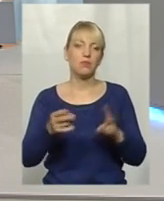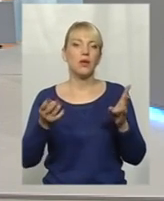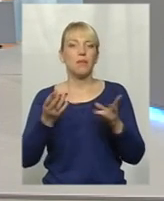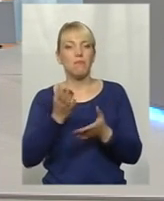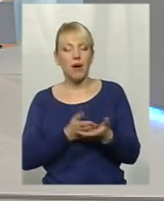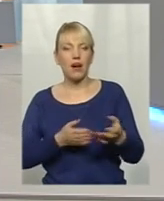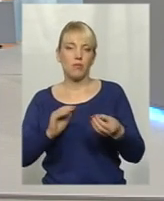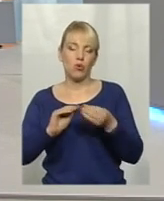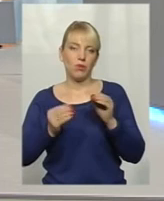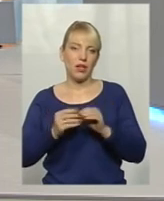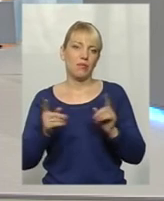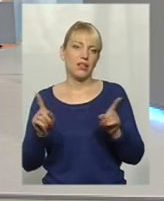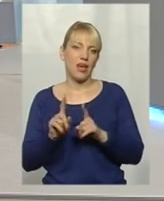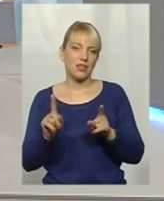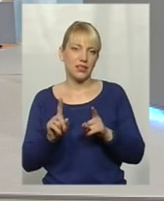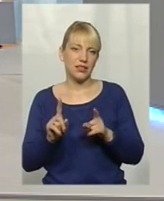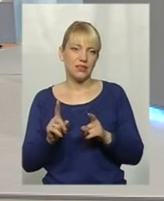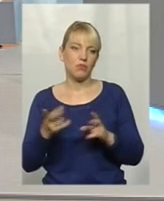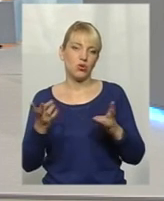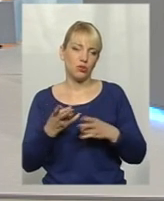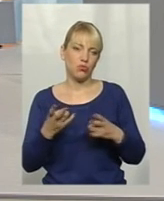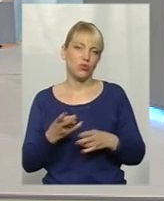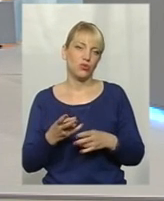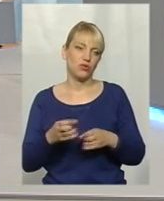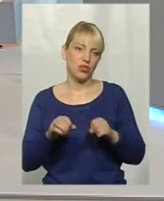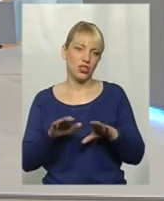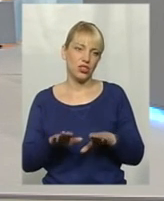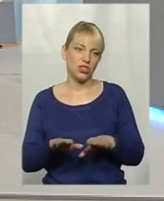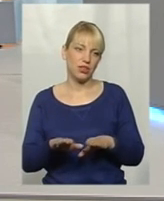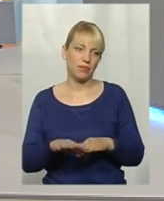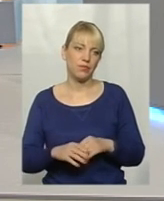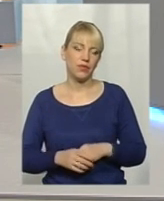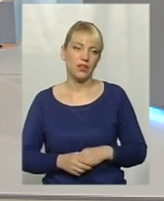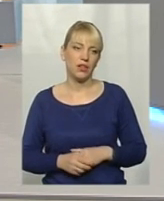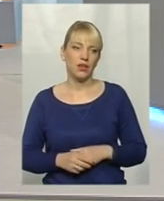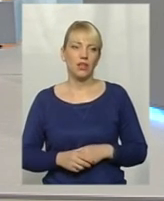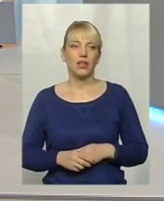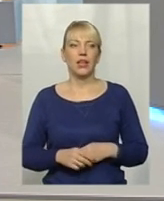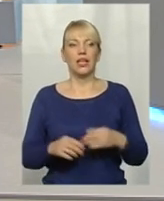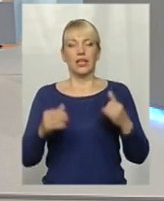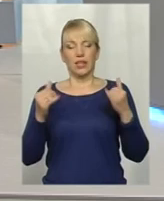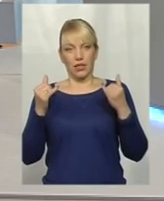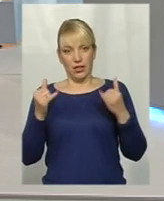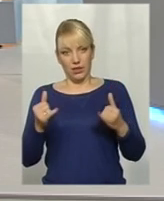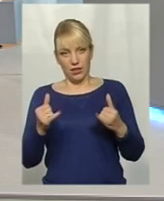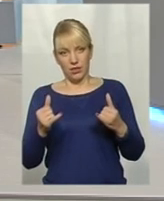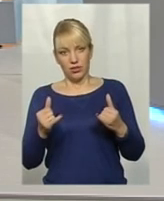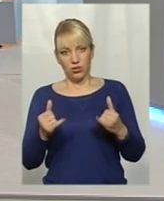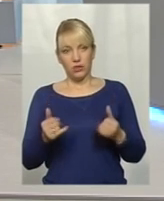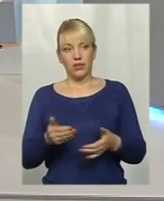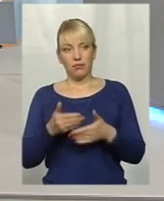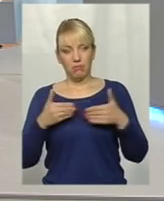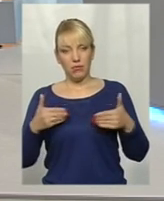має проблеми, які потребують все-таки вирішення. І варто знати одне, що ми на сьогодні, так важко,